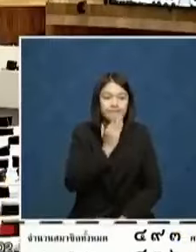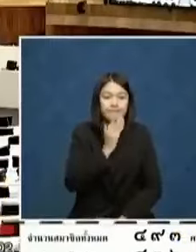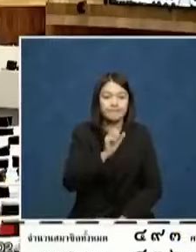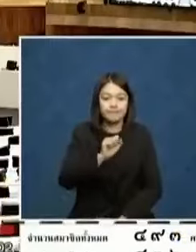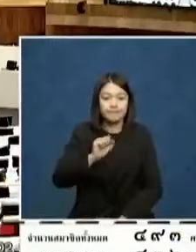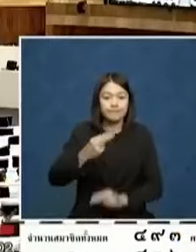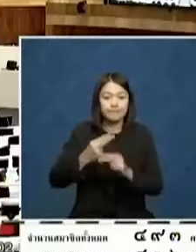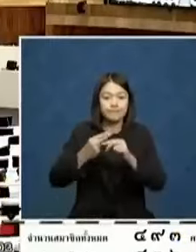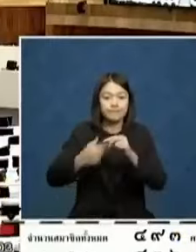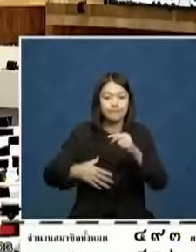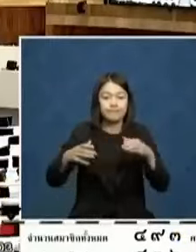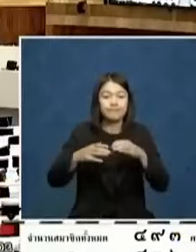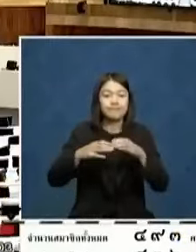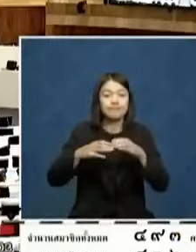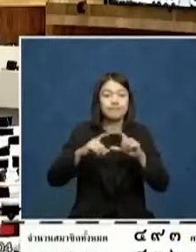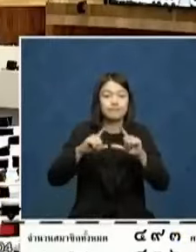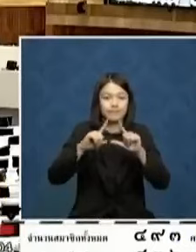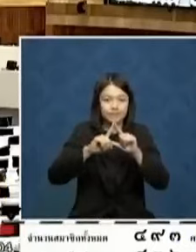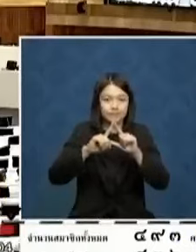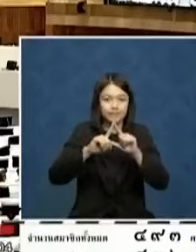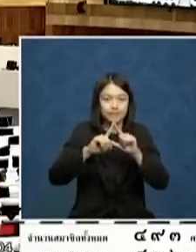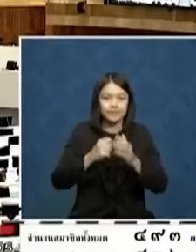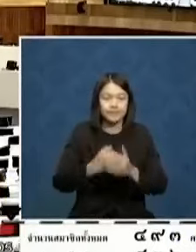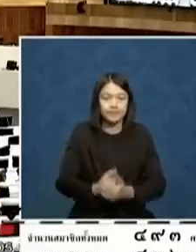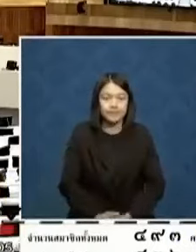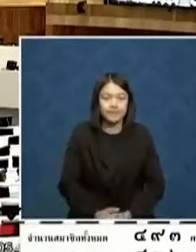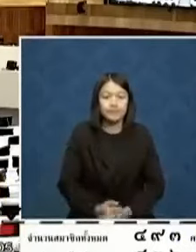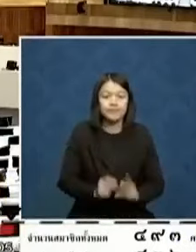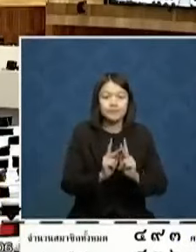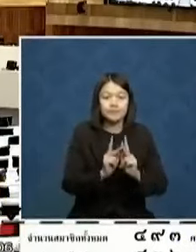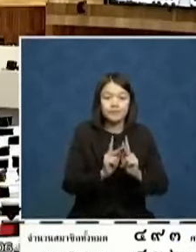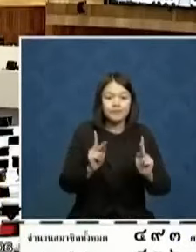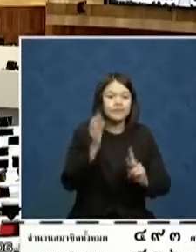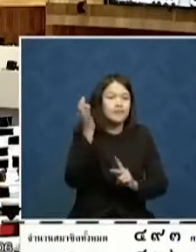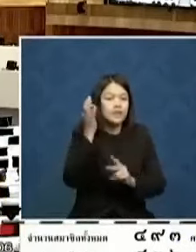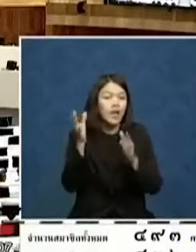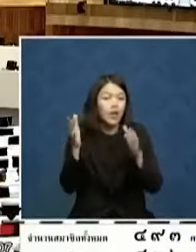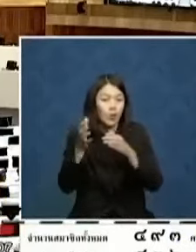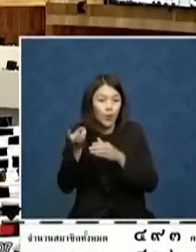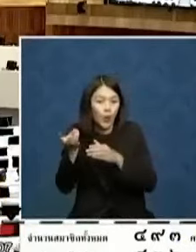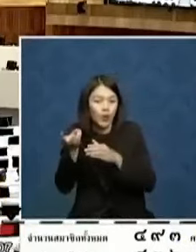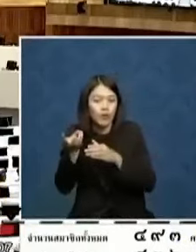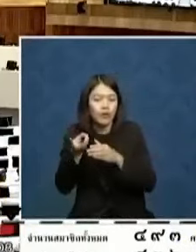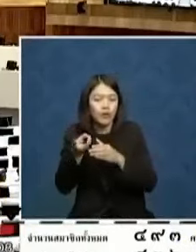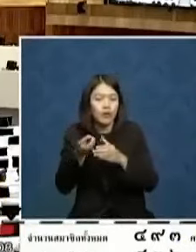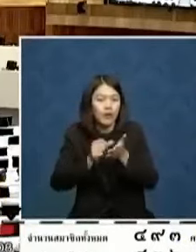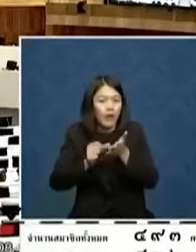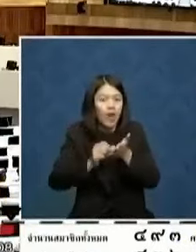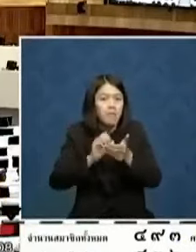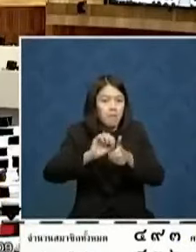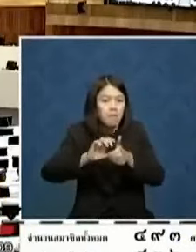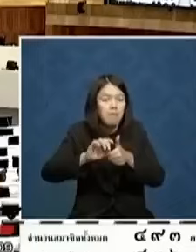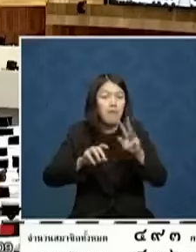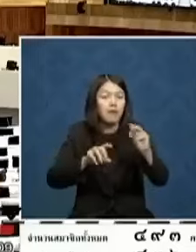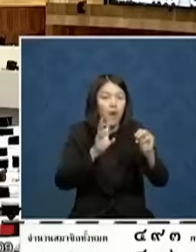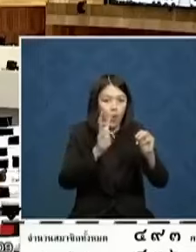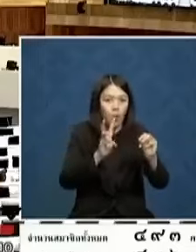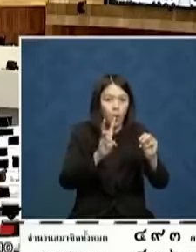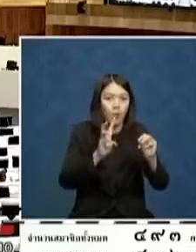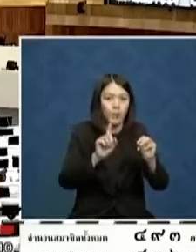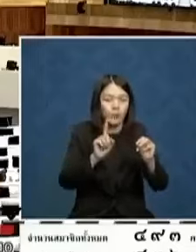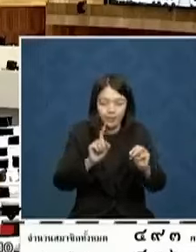ที่เป็นผู้มีรายได้น้อยใน15 ล้านคนน่ะ ค่ะ ตามที่คุณทักษิณพูดก่อนหน้าเนี้ยนะแต่จะให้เท่าไ